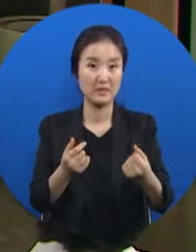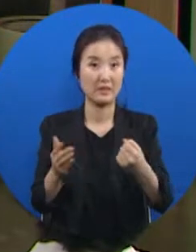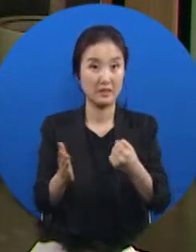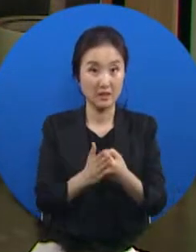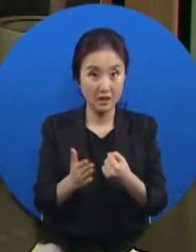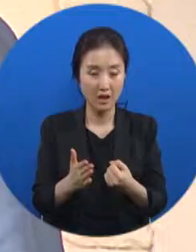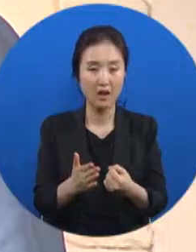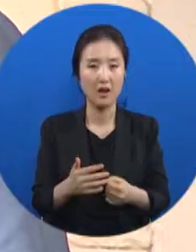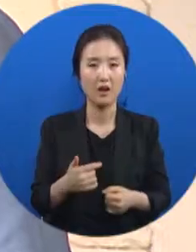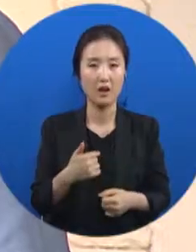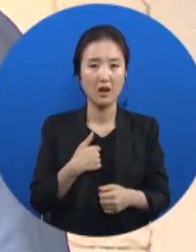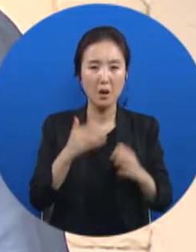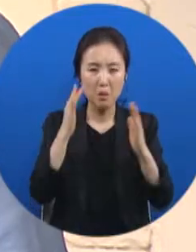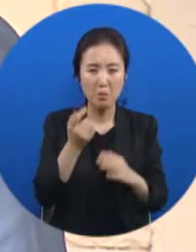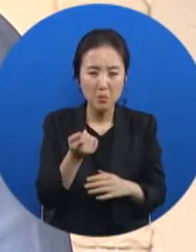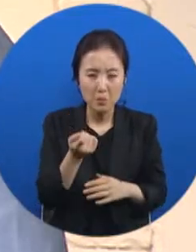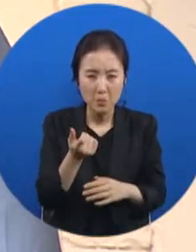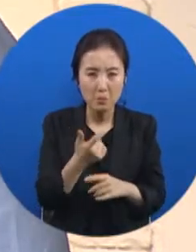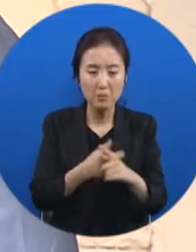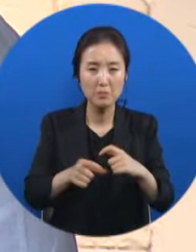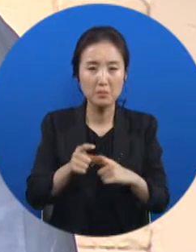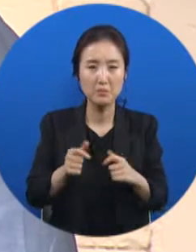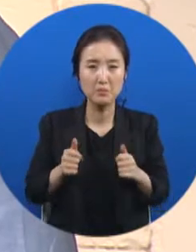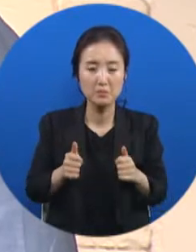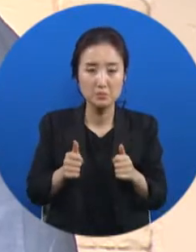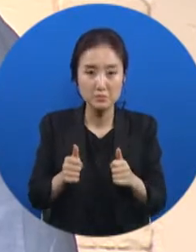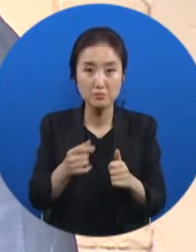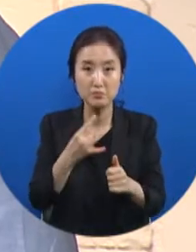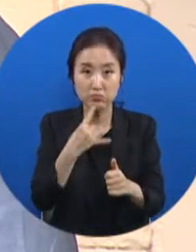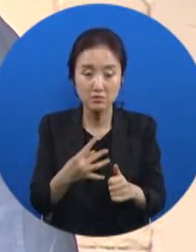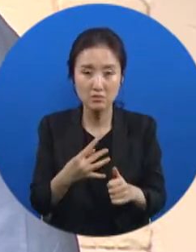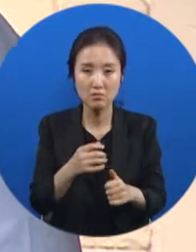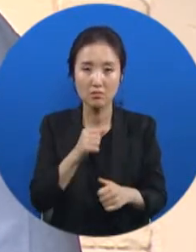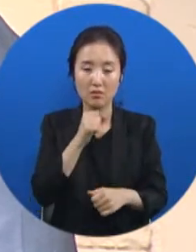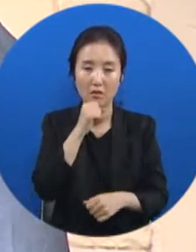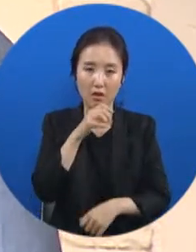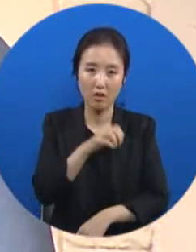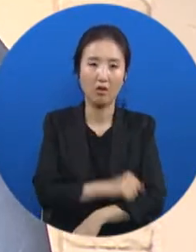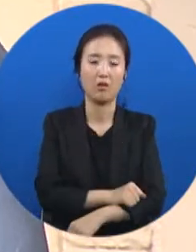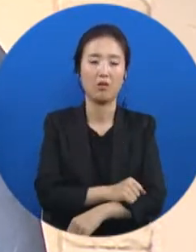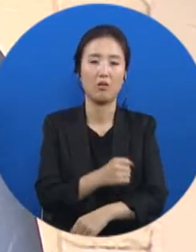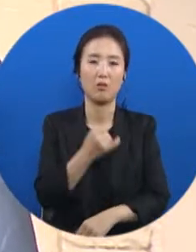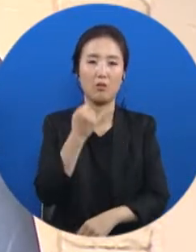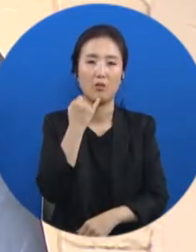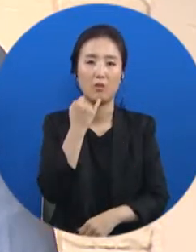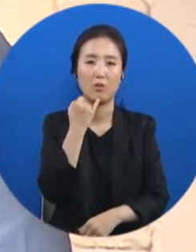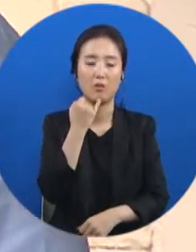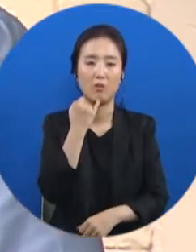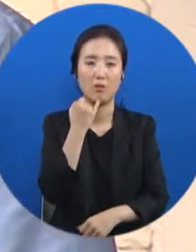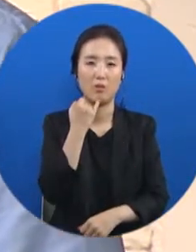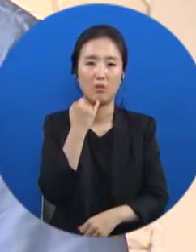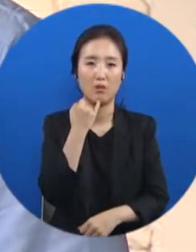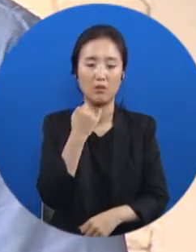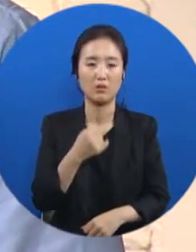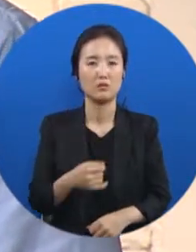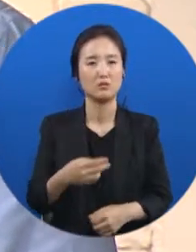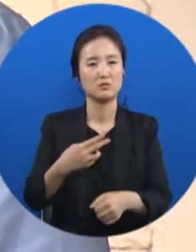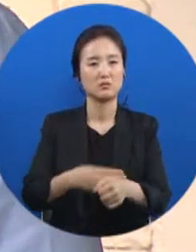너무 잘 나오는 거예요. 네, 그때부터 우리 이제 선생님들께서 아, 백운섭이